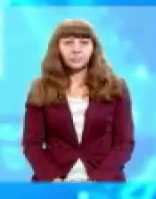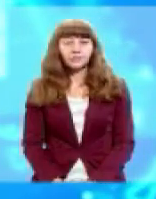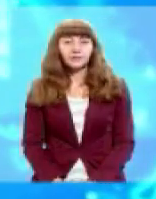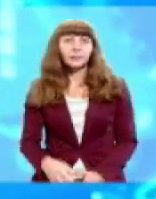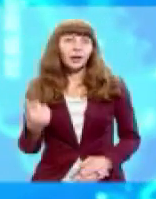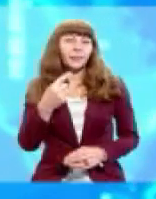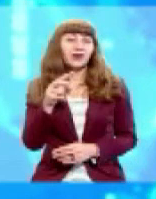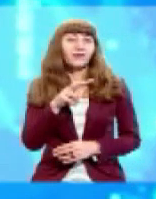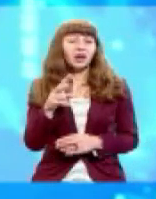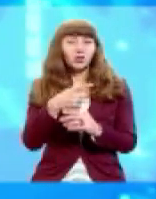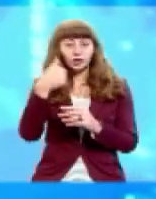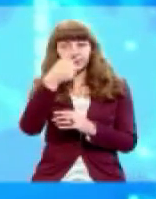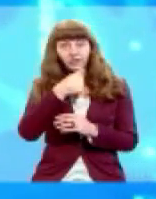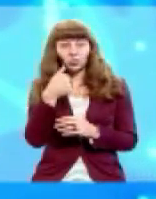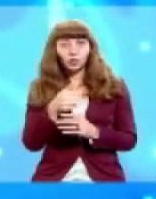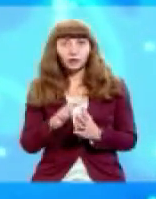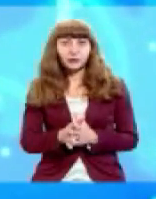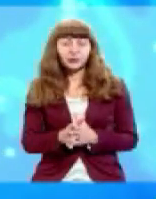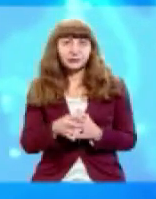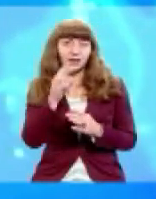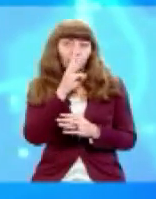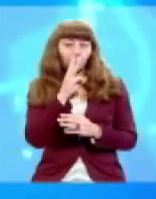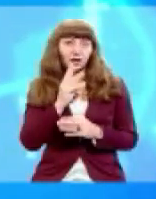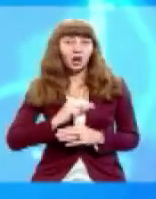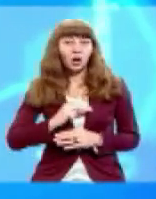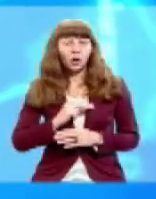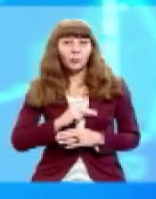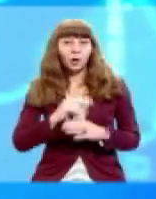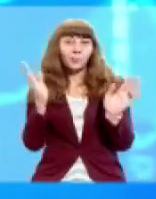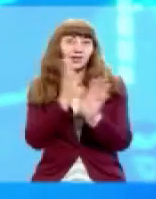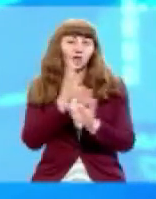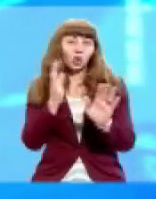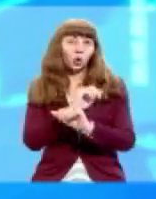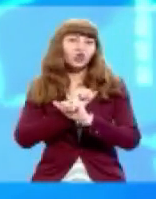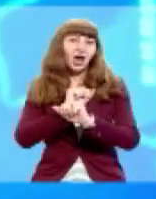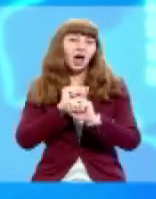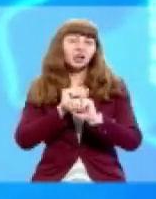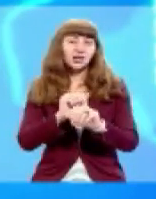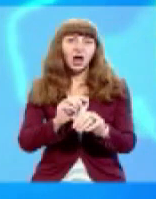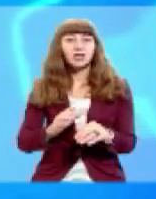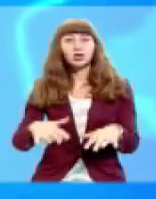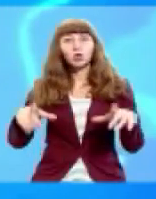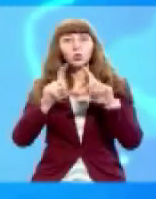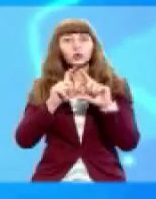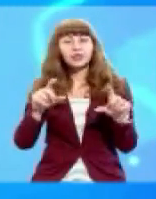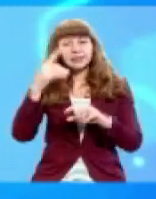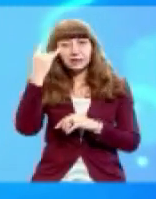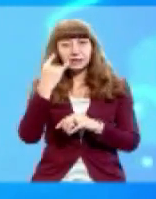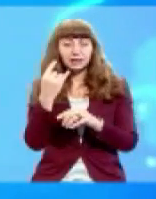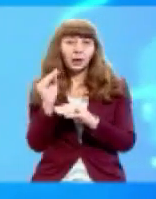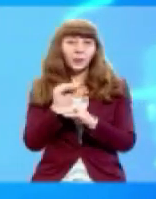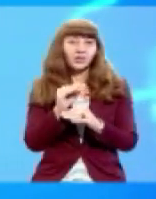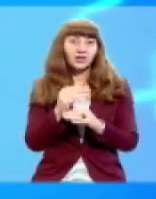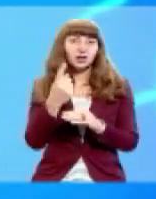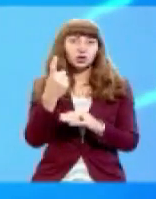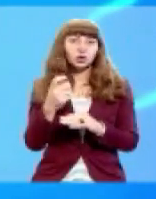Өзге де тақырыптарға тоқталсақ, биылғы бірінші шілдеден бастап Қазақстанның табиғатты қорғау мекемелері қызметкерлерінің жалақысына